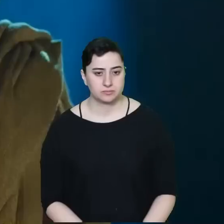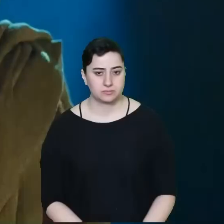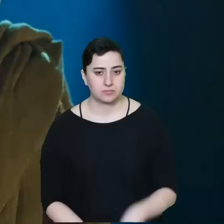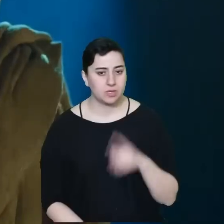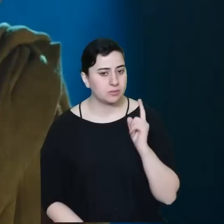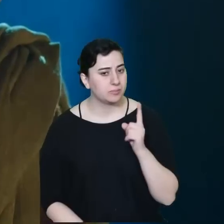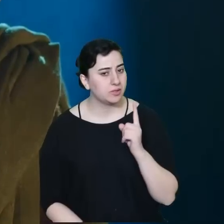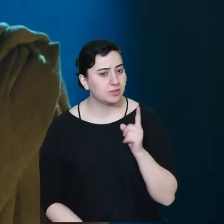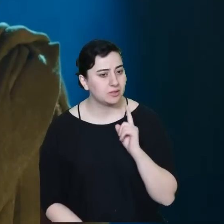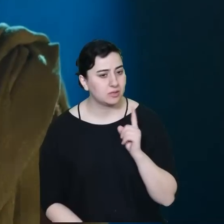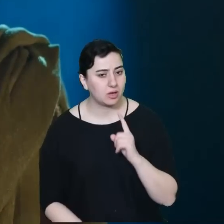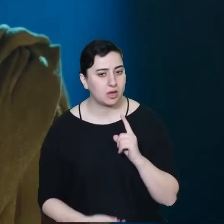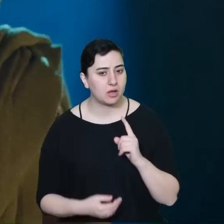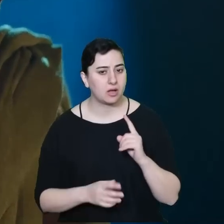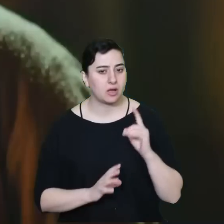Bir